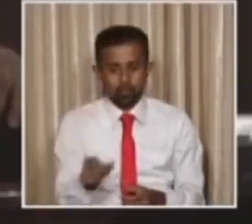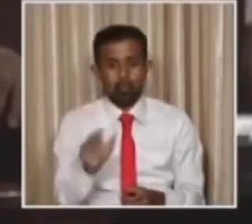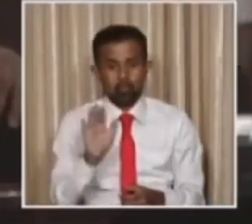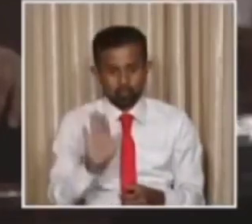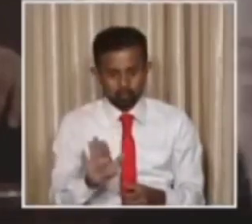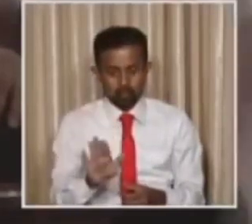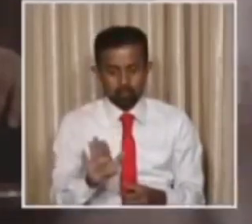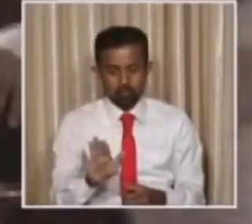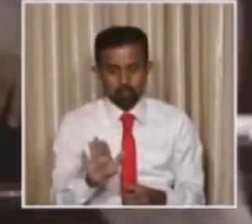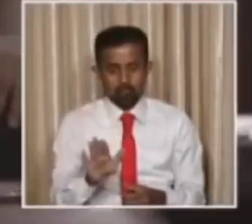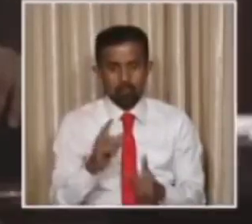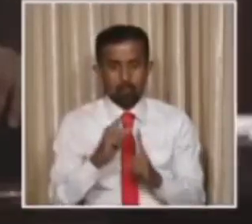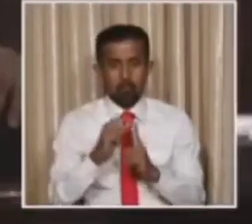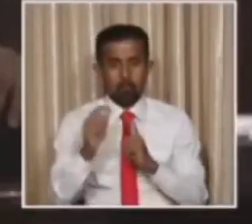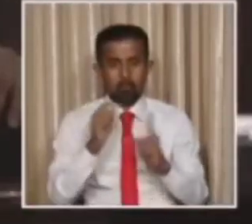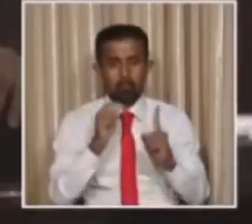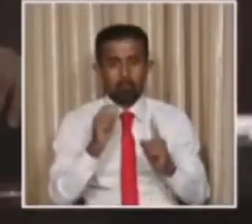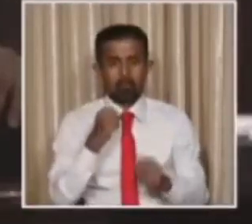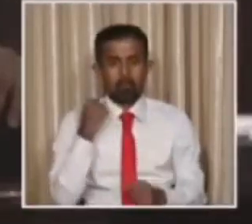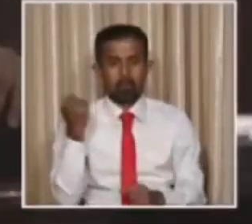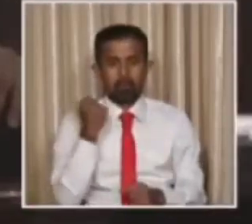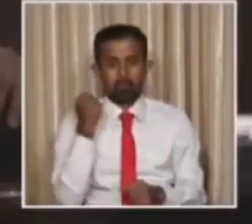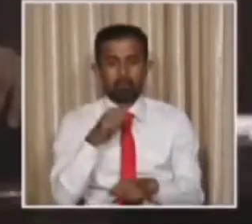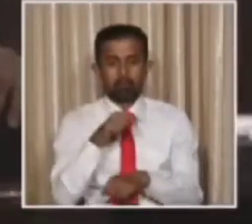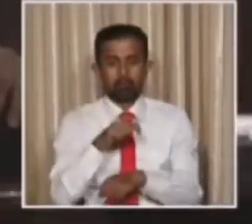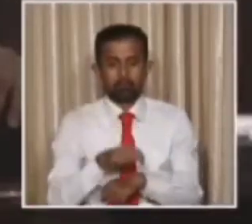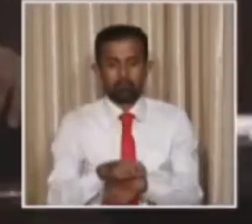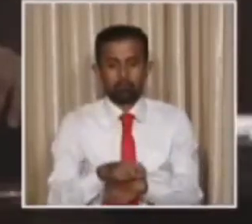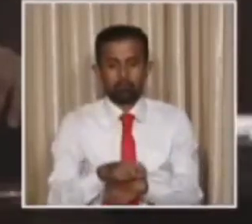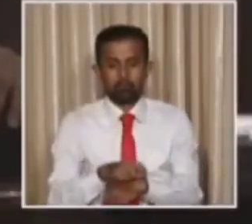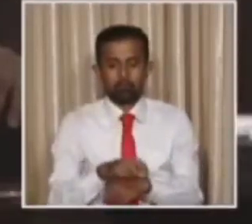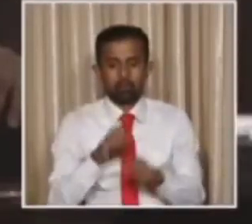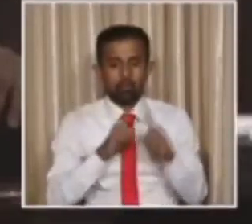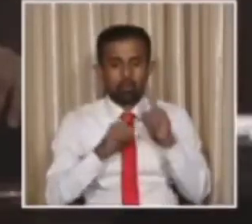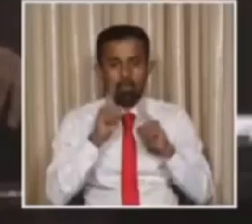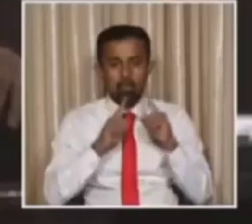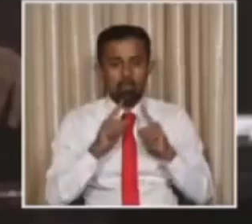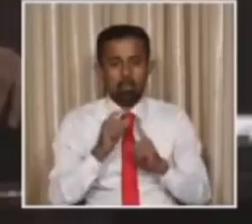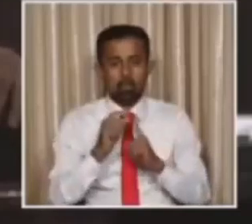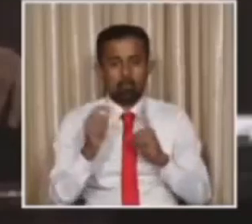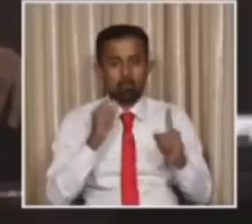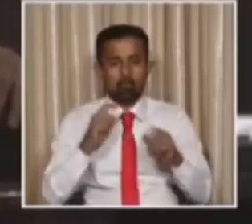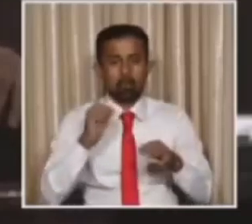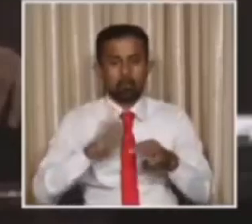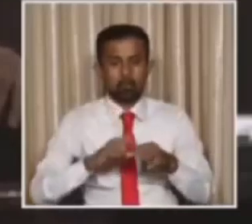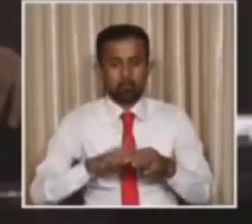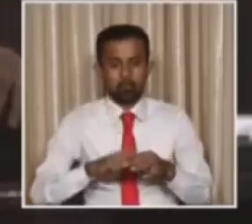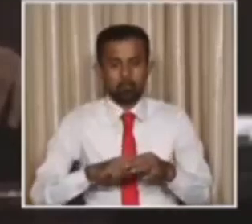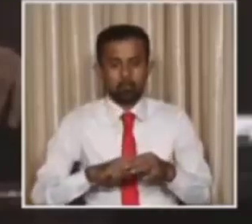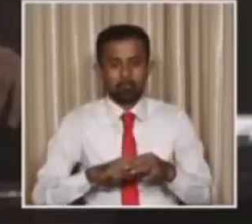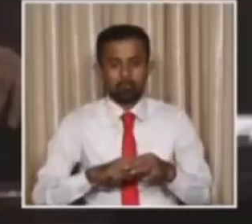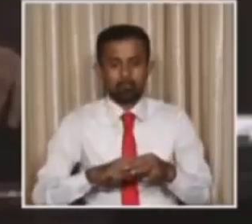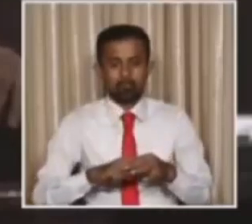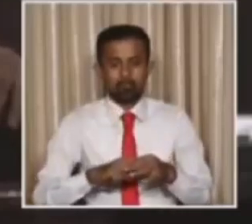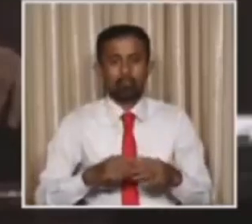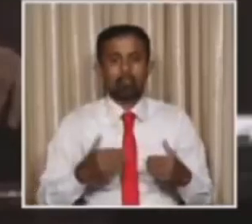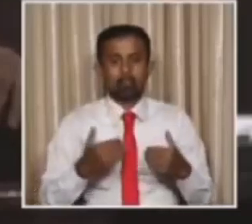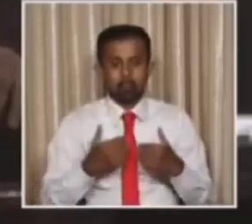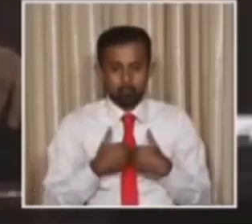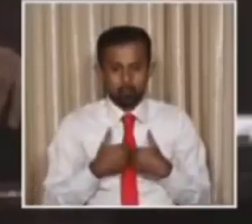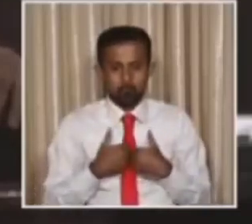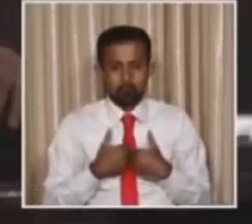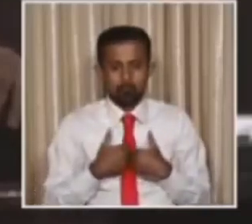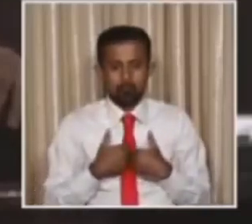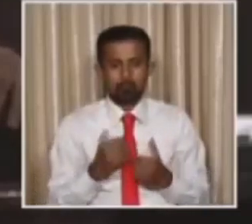பாராளுமன்ற தத்துவங்கள் சிறப்புரிமைகள் சட்டத்தின் கீழ் நான் சிறப்புரிமை பிரச்சினை ஒன்றினை எழுப்ப வேண்டியுள்ளது. மேலும் வெளிவிவகார அமைச்சர் Ali